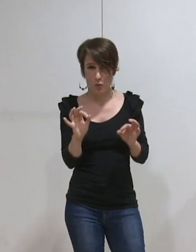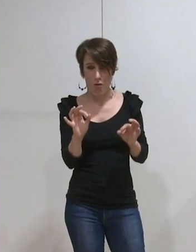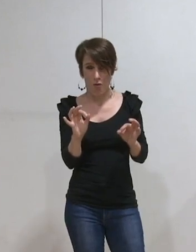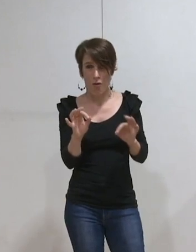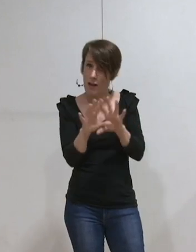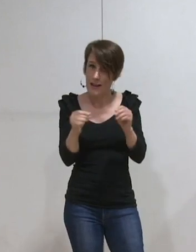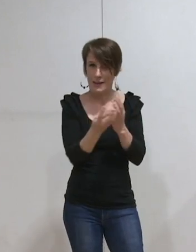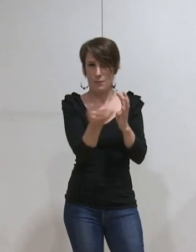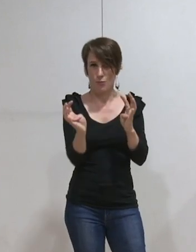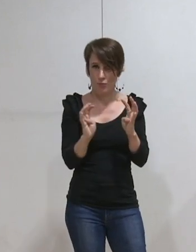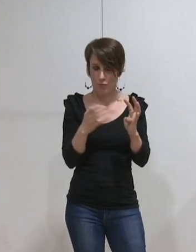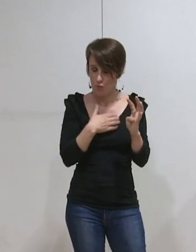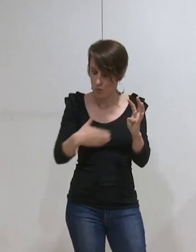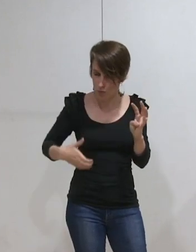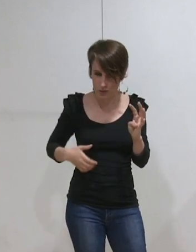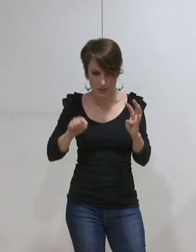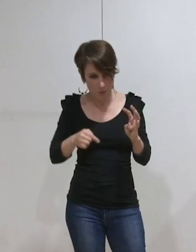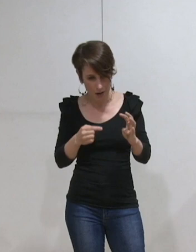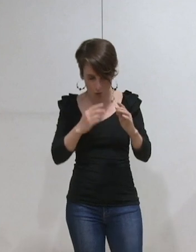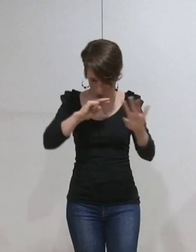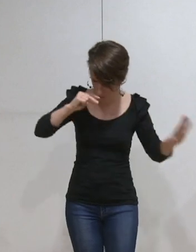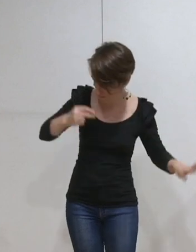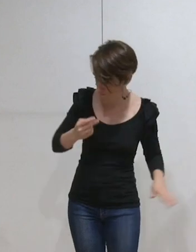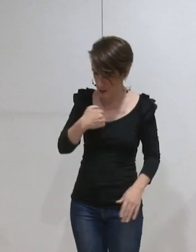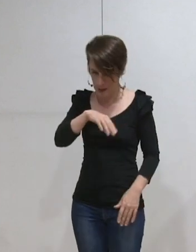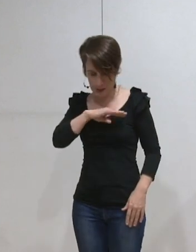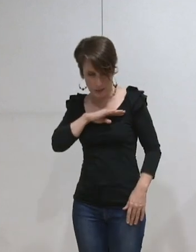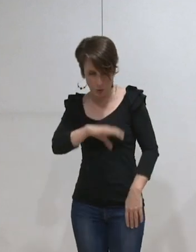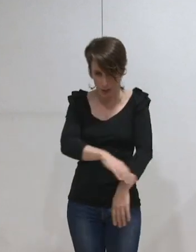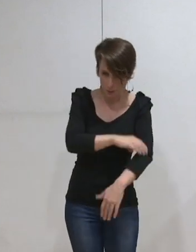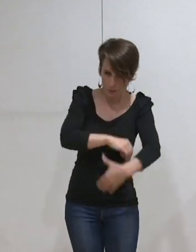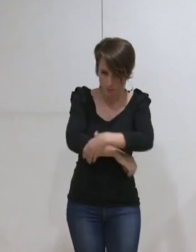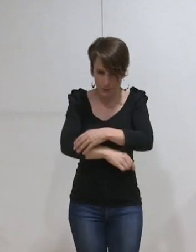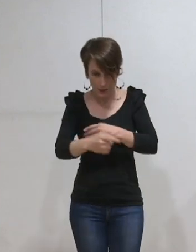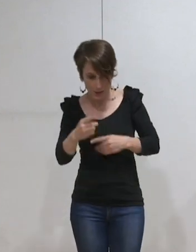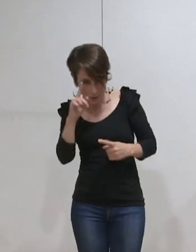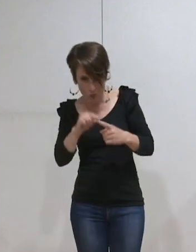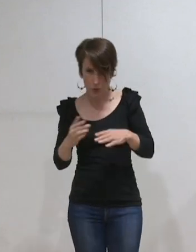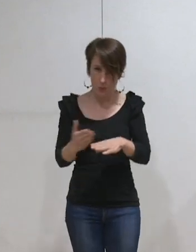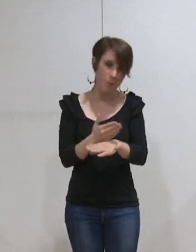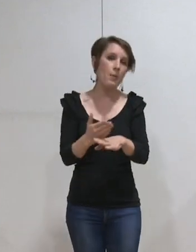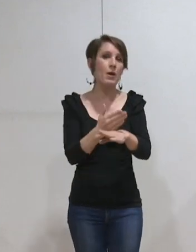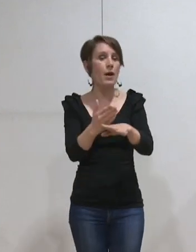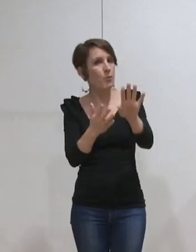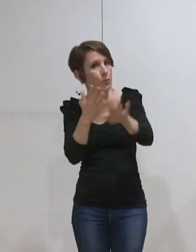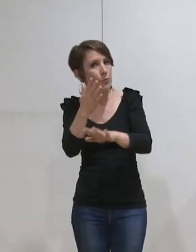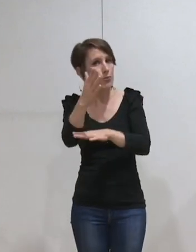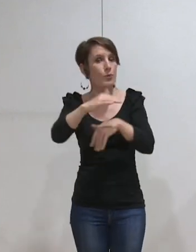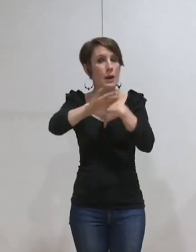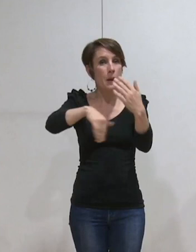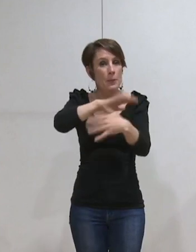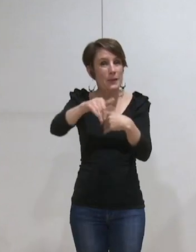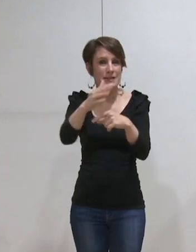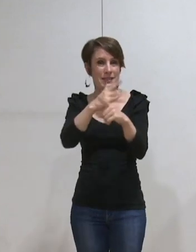doit faire en responsabilité pour euh préparer un avenir où la mixité sociale ne soit pas un V mot mais soit une